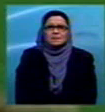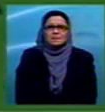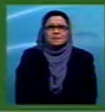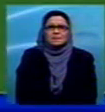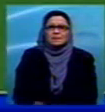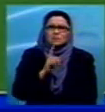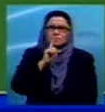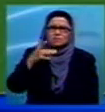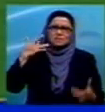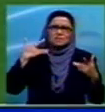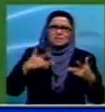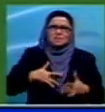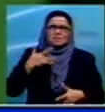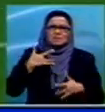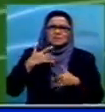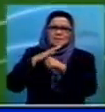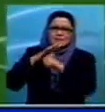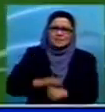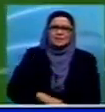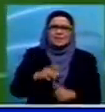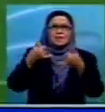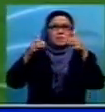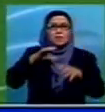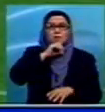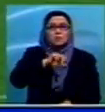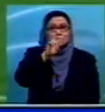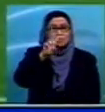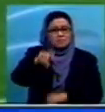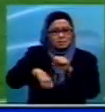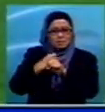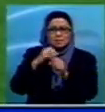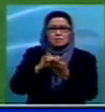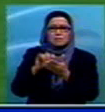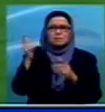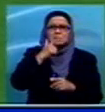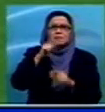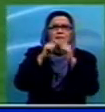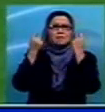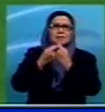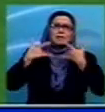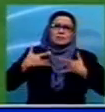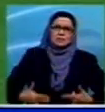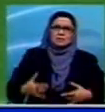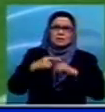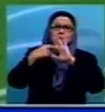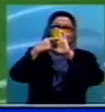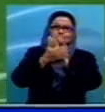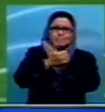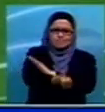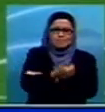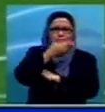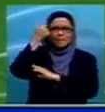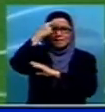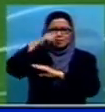Walaupun merasai tekanan, pemain berusia 22 tahun itu tetap tidak mahu pasukannya kecewa dan akan mempamerkan aksi terbaik menjelang aksi menentang